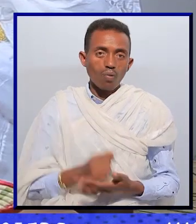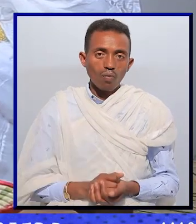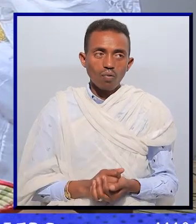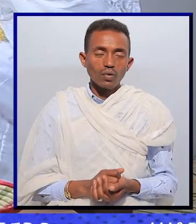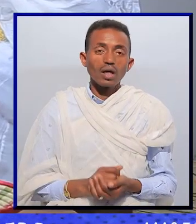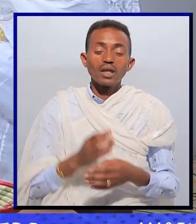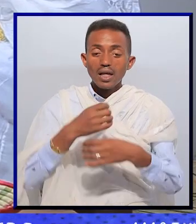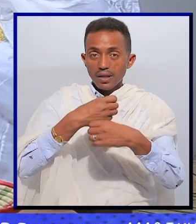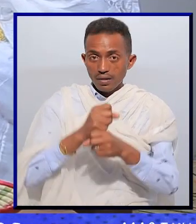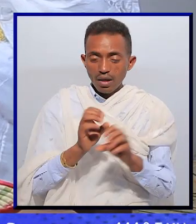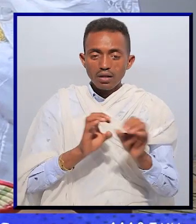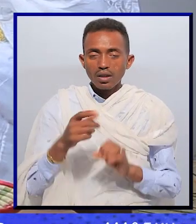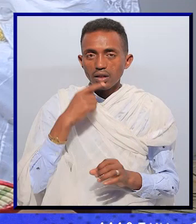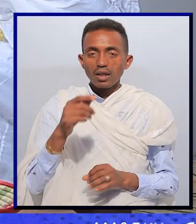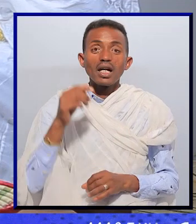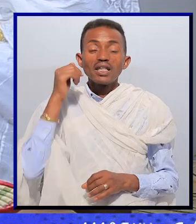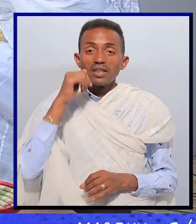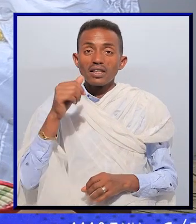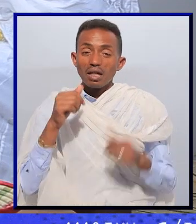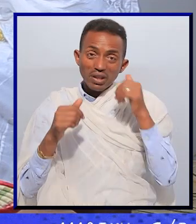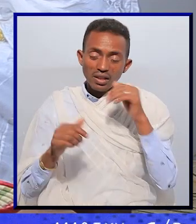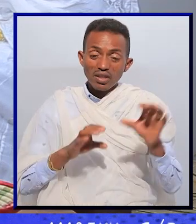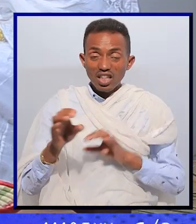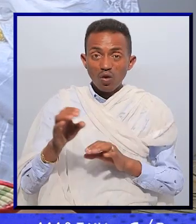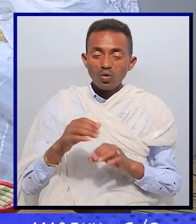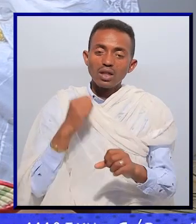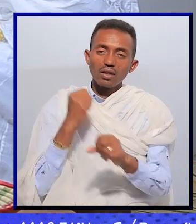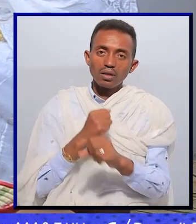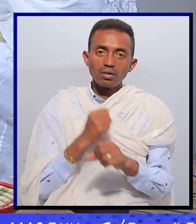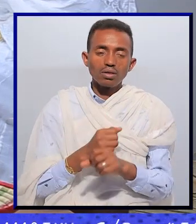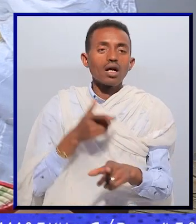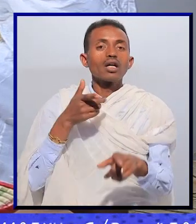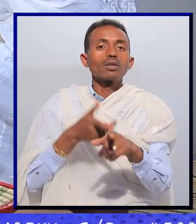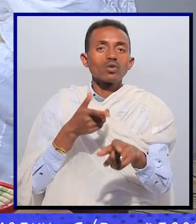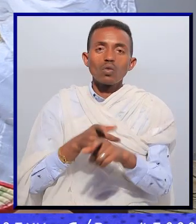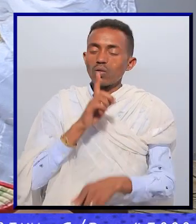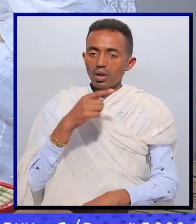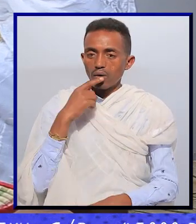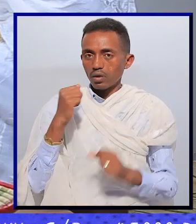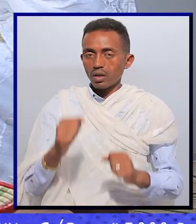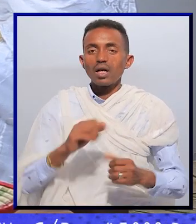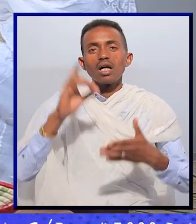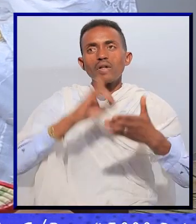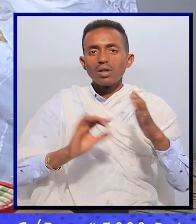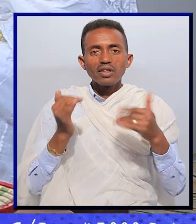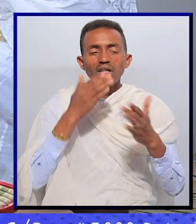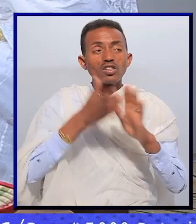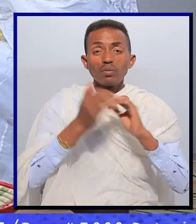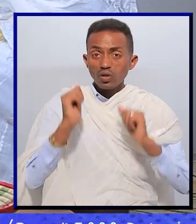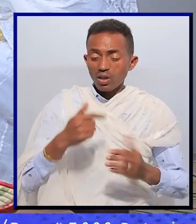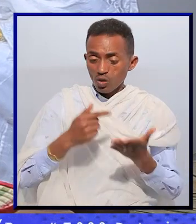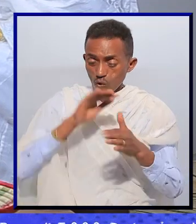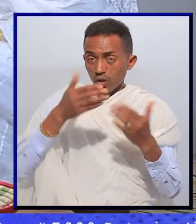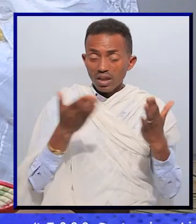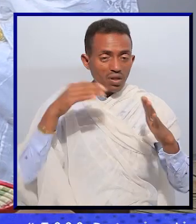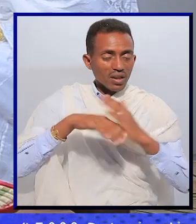በሴት የሚደረገው ድርጊት ግብረ ሰዶማዊ ነው እንለዋለን። እንዲያው በዝርዝር እንዴት ነው የሚፈጽሙት ምናምን የሚለውን ላይ መግባት አልፈለኩኝም። እንዲያው ባጭሩ